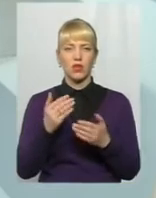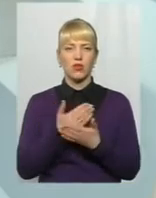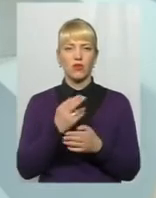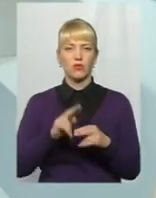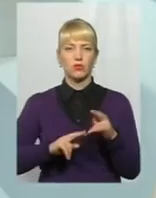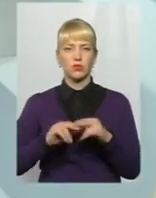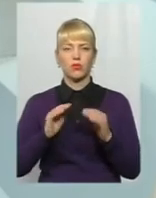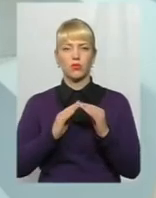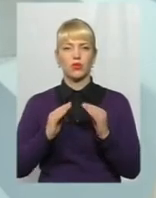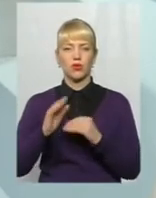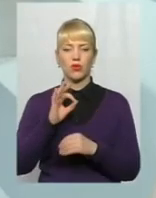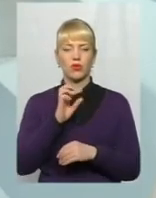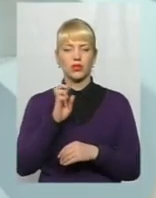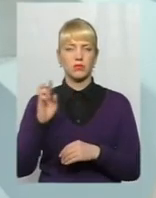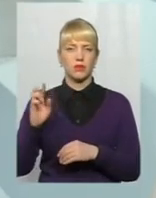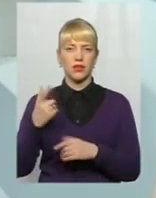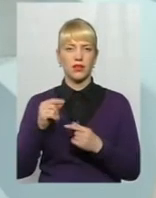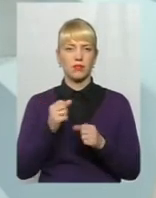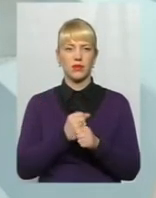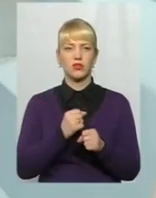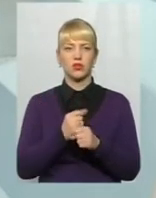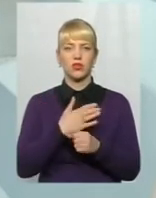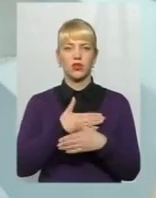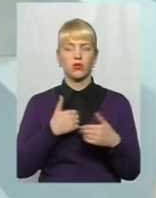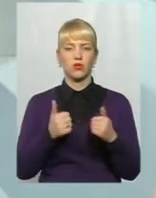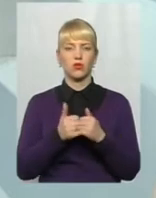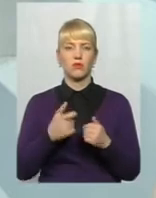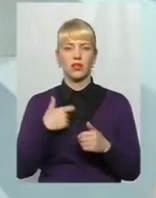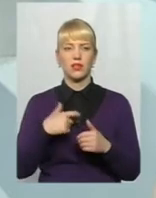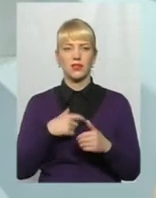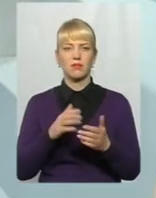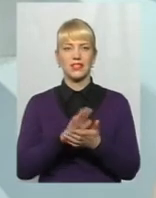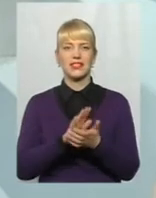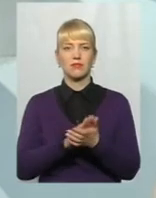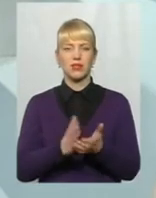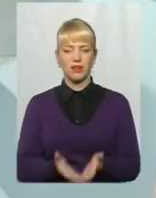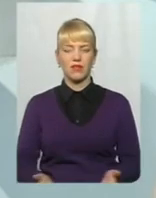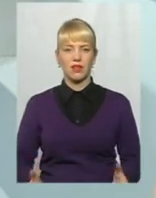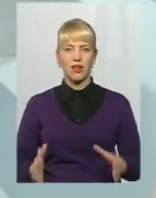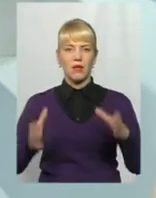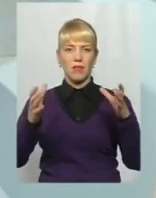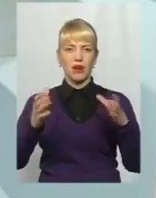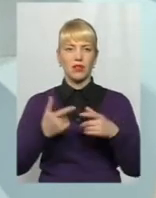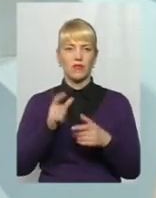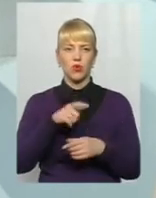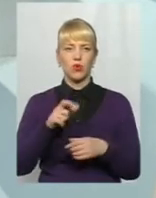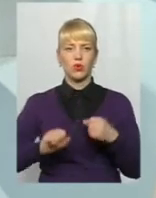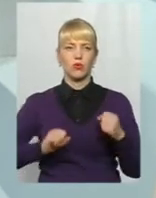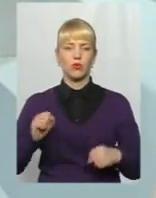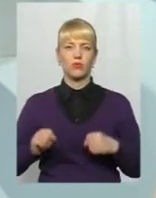новозбудованих будинків ОСББ, де працюють, вони не хочуть біля себе сміттєвих баків. Вони, люди обурюються, що це